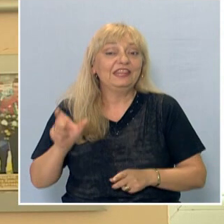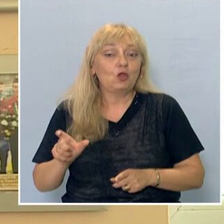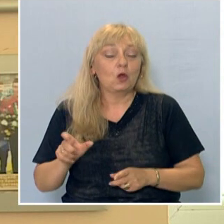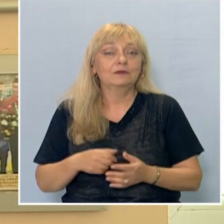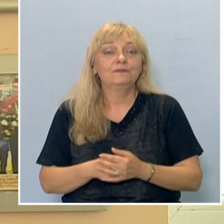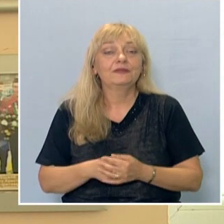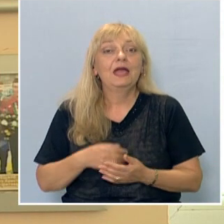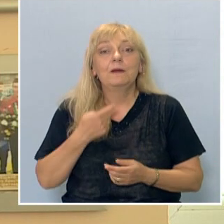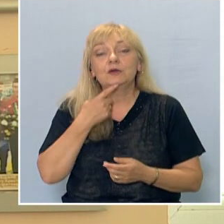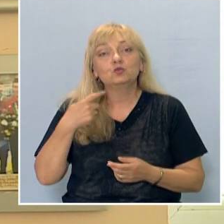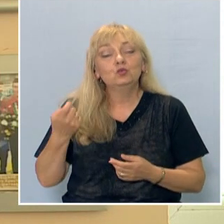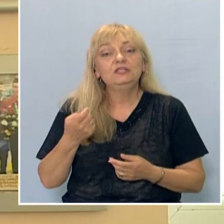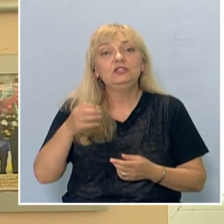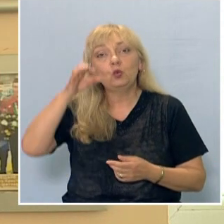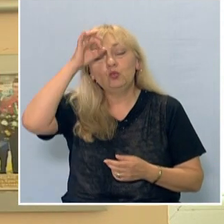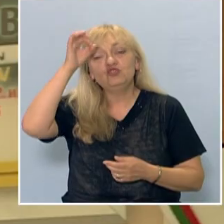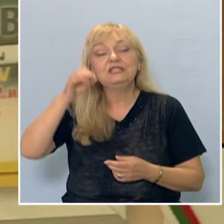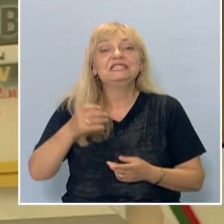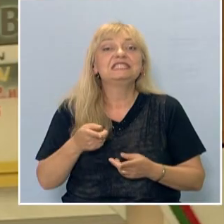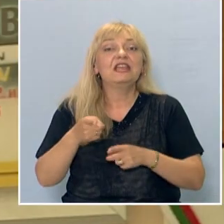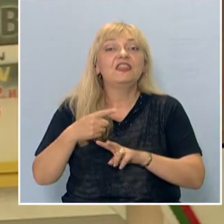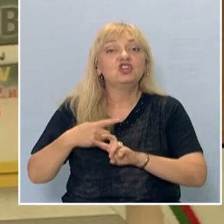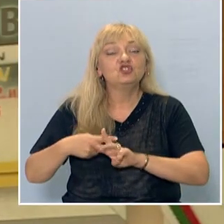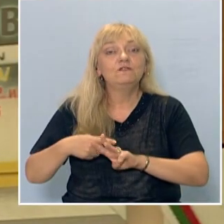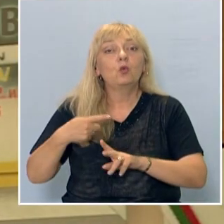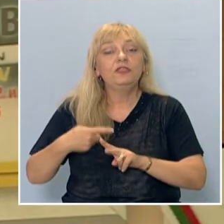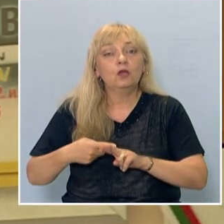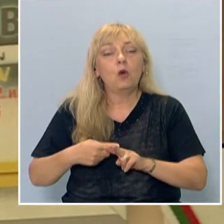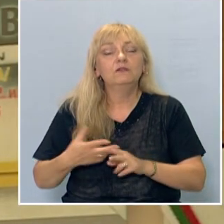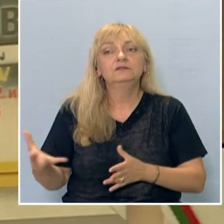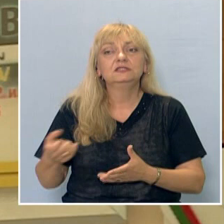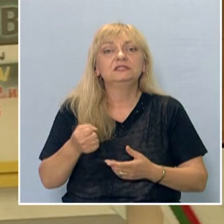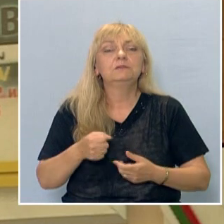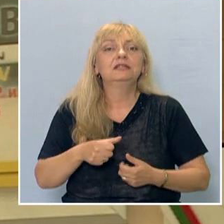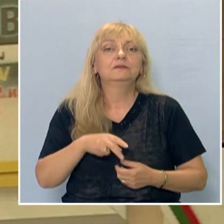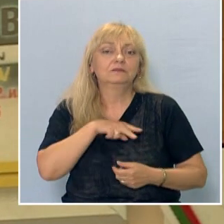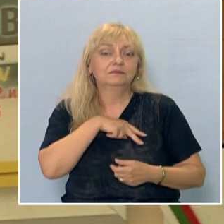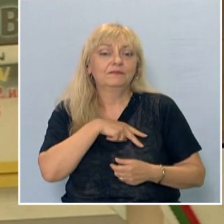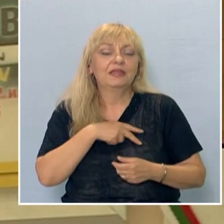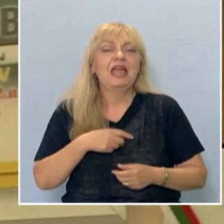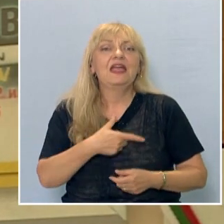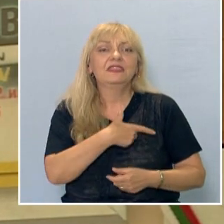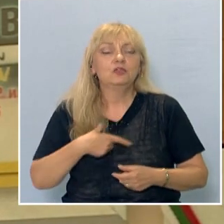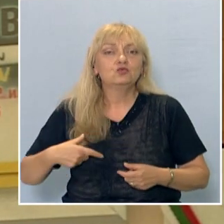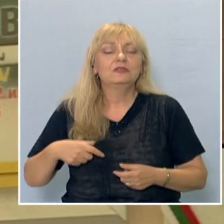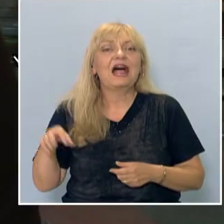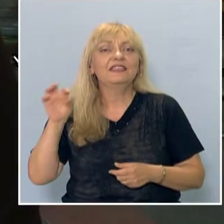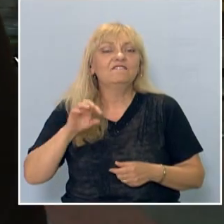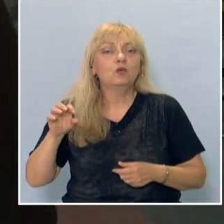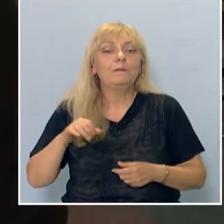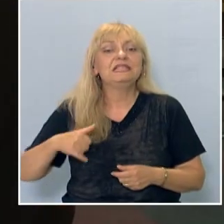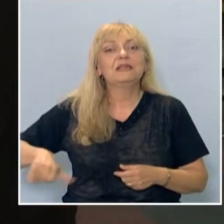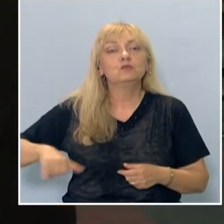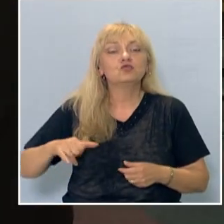годините учениците на Живко Николов завоюват редица призови места на национални, европейски и международни състезания.